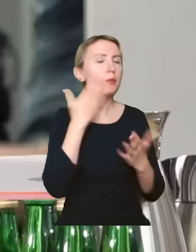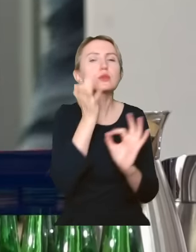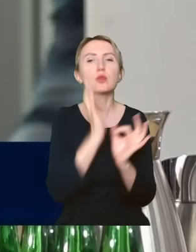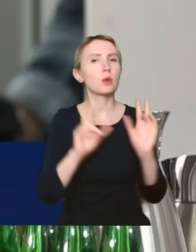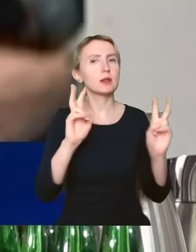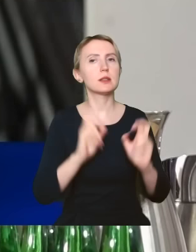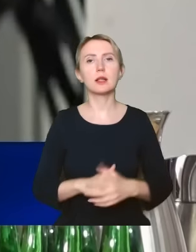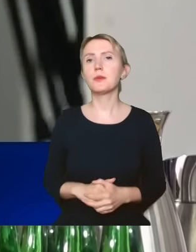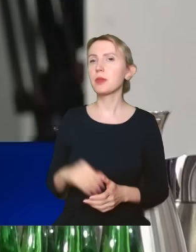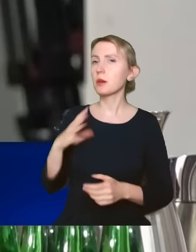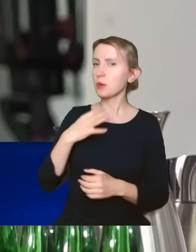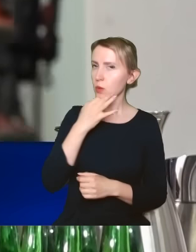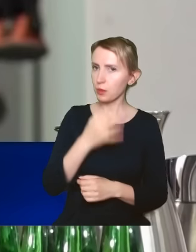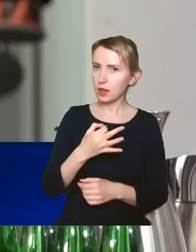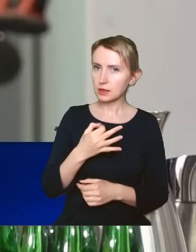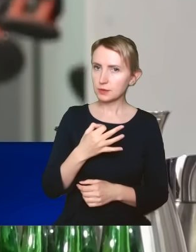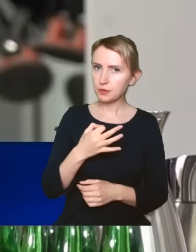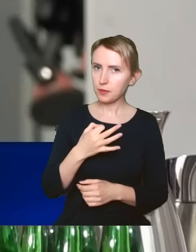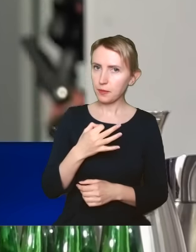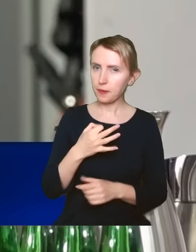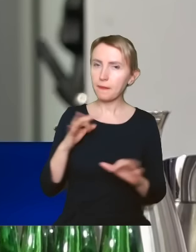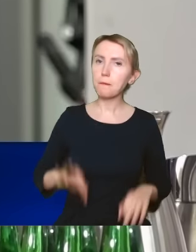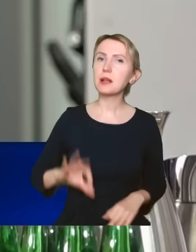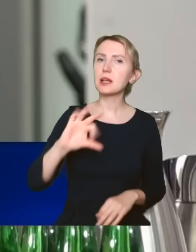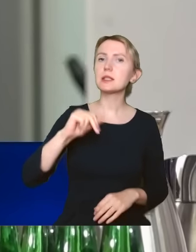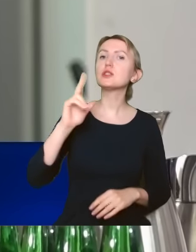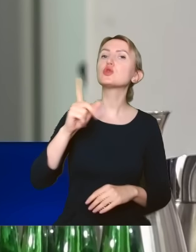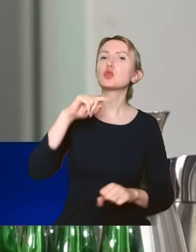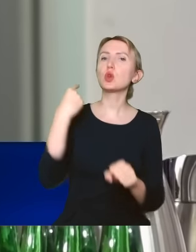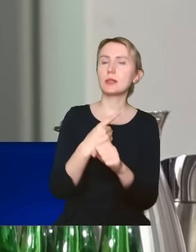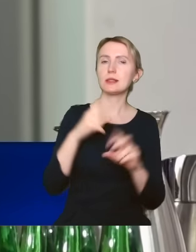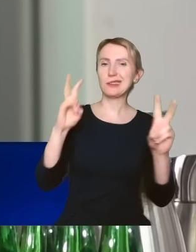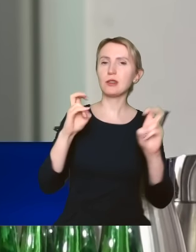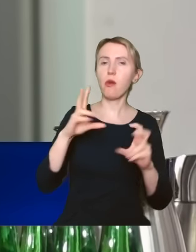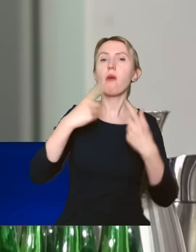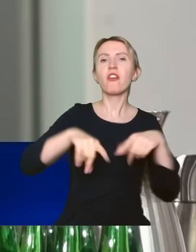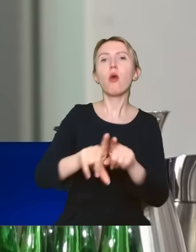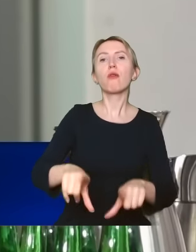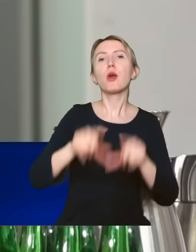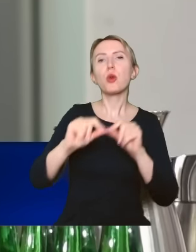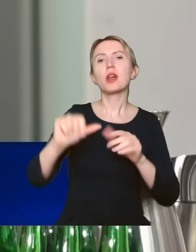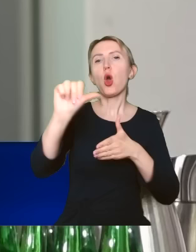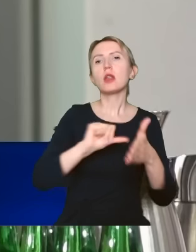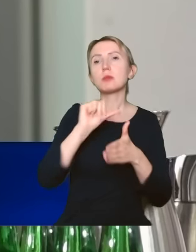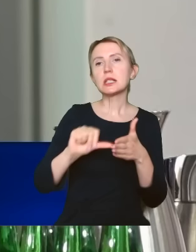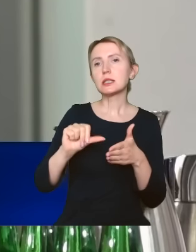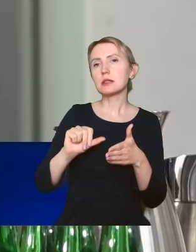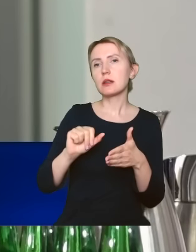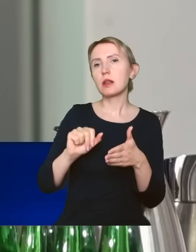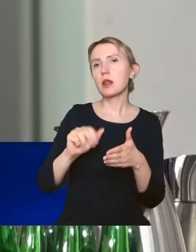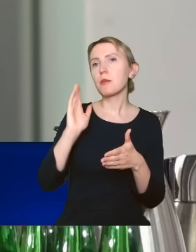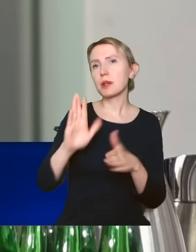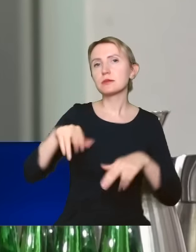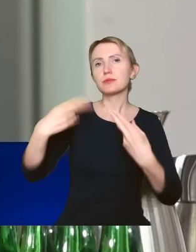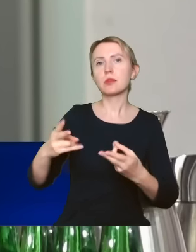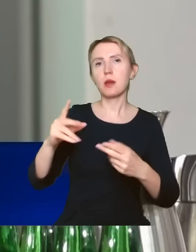cytat. Zapytałem pana Sasina, kto zdecydował, że przeprowadzenie wyborów korespondencyjnych zostanie powierzone